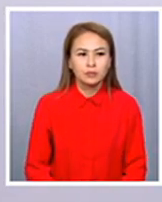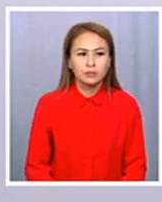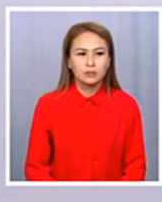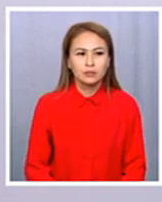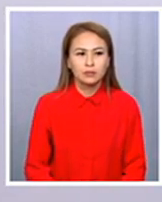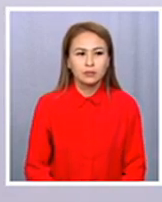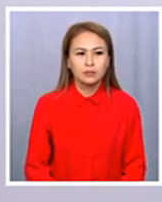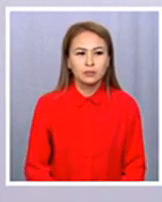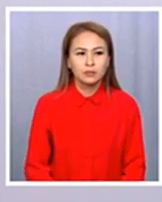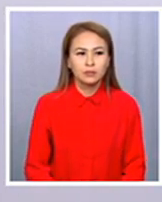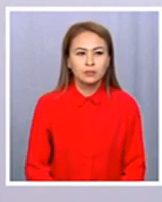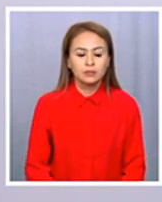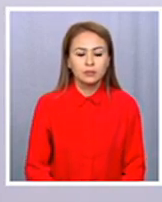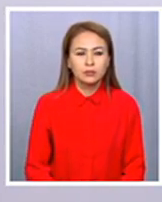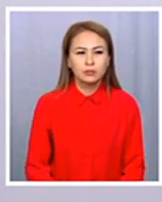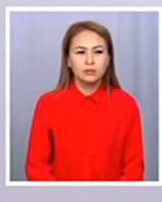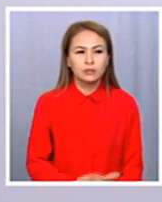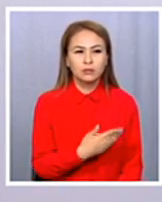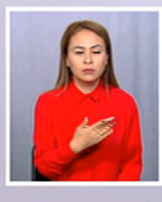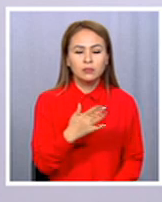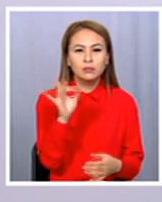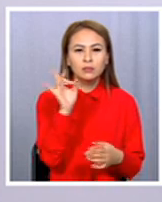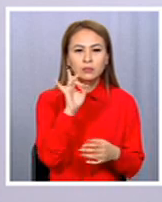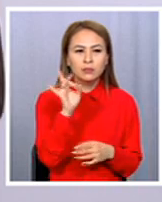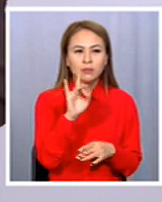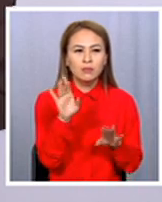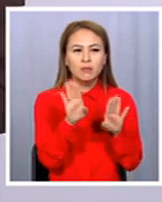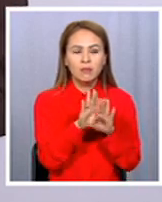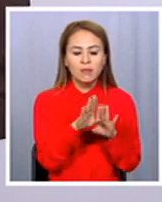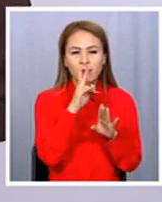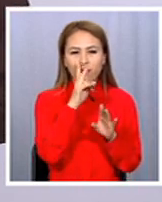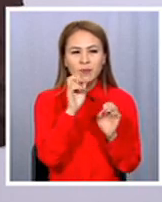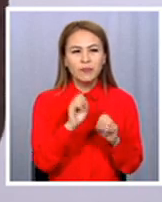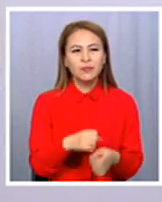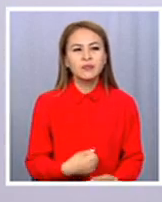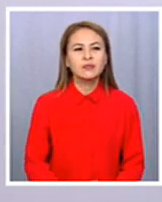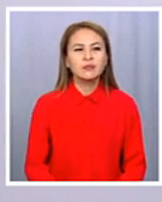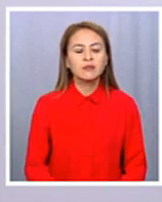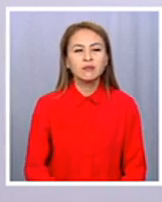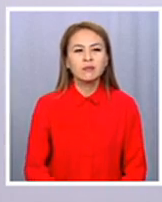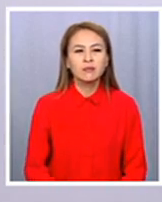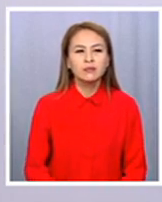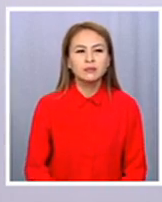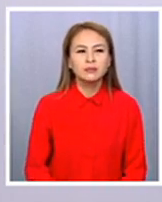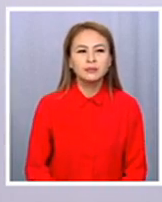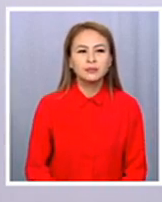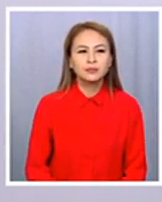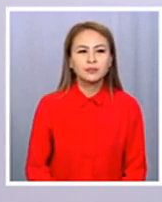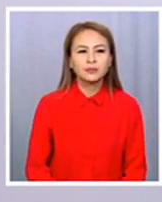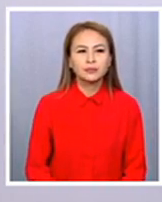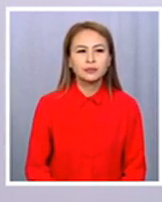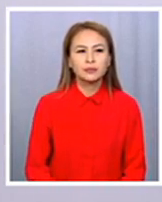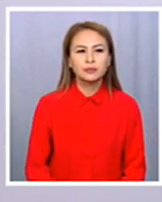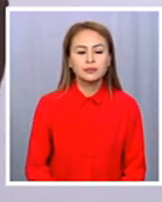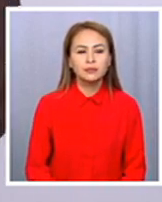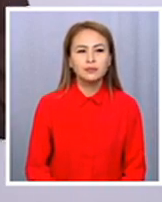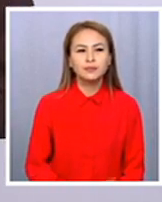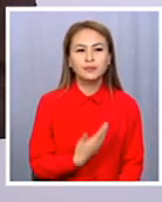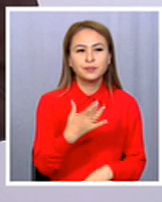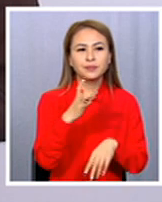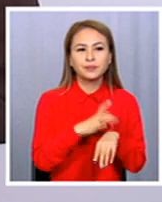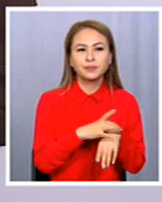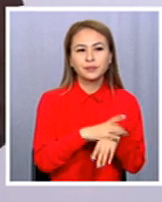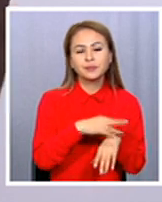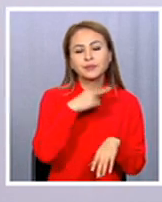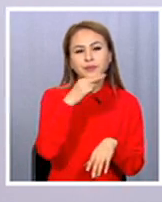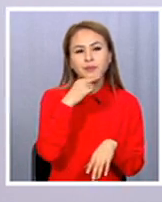мына қарындаштың да белгілі бір өлшемдегі бұрышқа тең екенін байқаймыз. Келесі мысал мына сағатқа назар